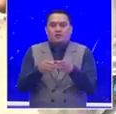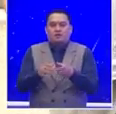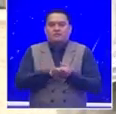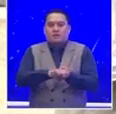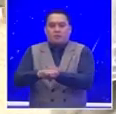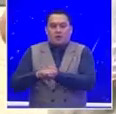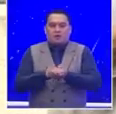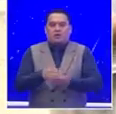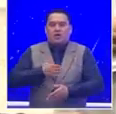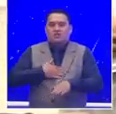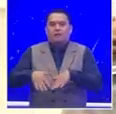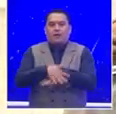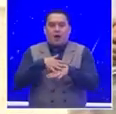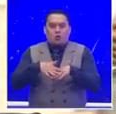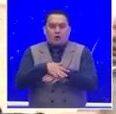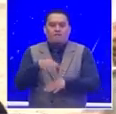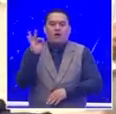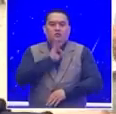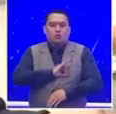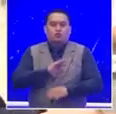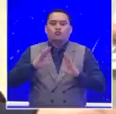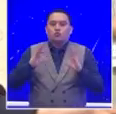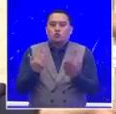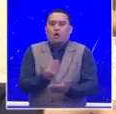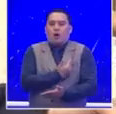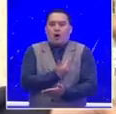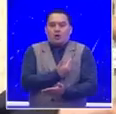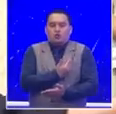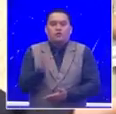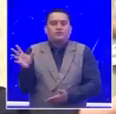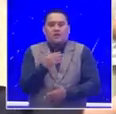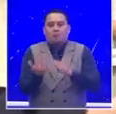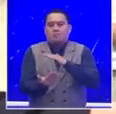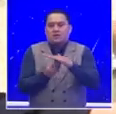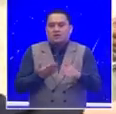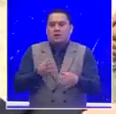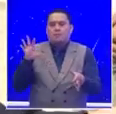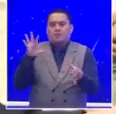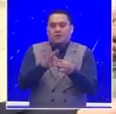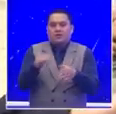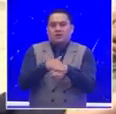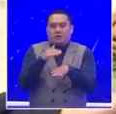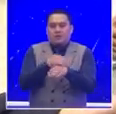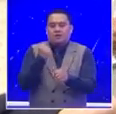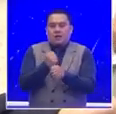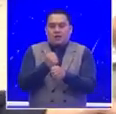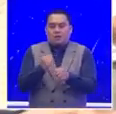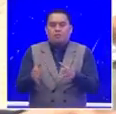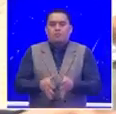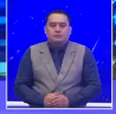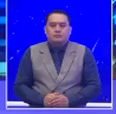сплоченное единство нашего народа. Воспользовавшись случаем, хочу призвать всех неравнодушных граждан присоединиться к акции добра и делать этот мир